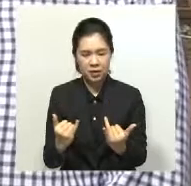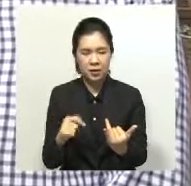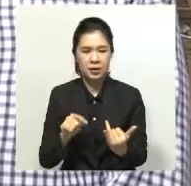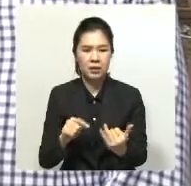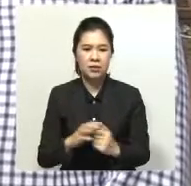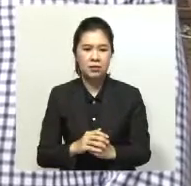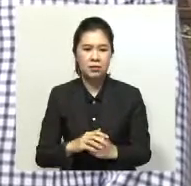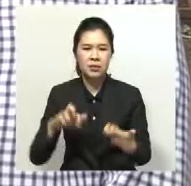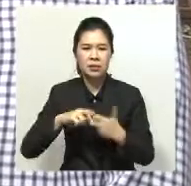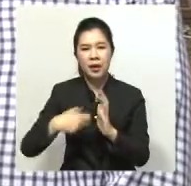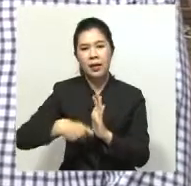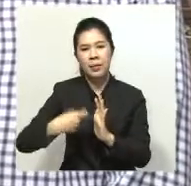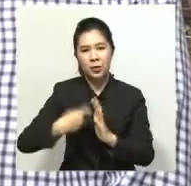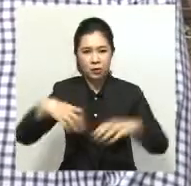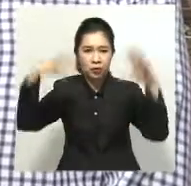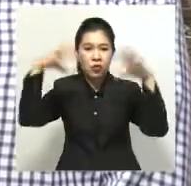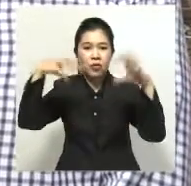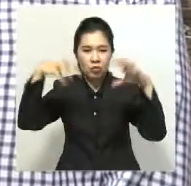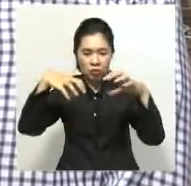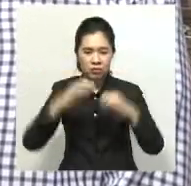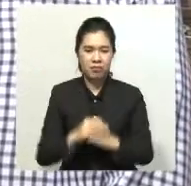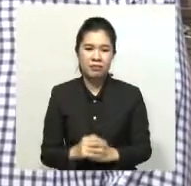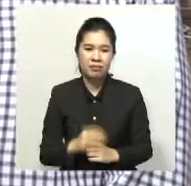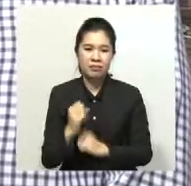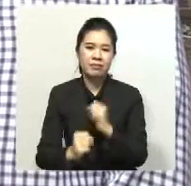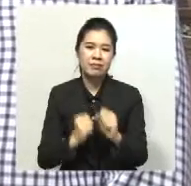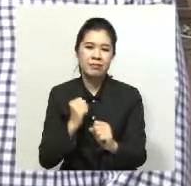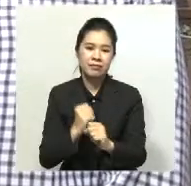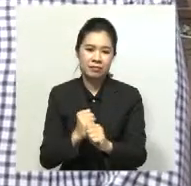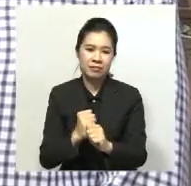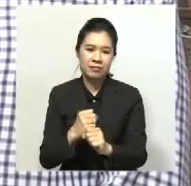ำน่าจะเกิดจากฝนตกเพราะว่าทั้งปีเนี่ยดู